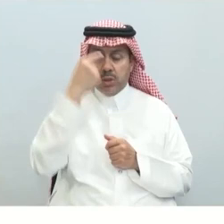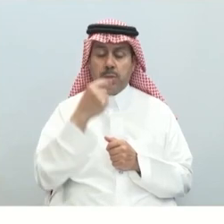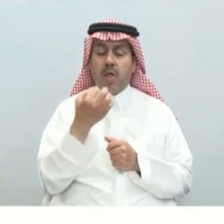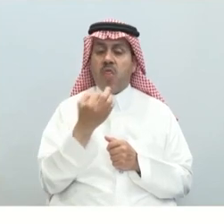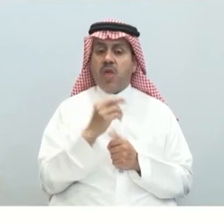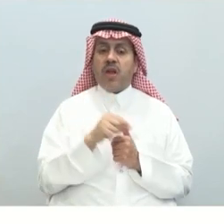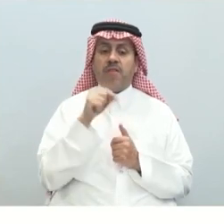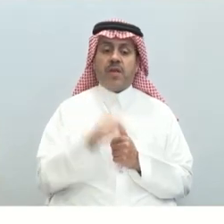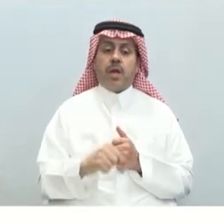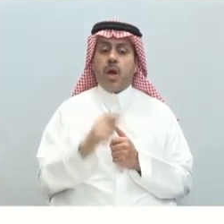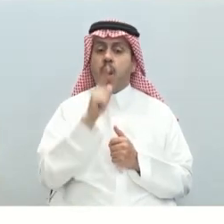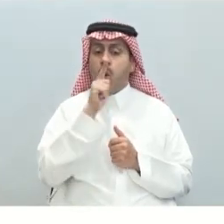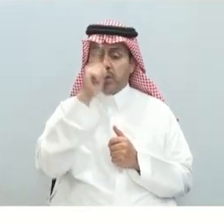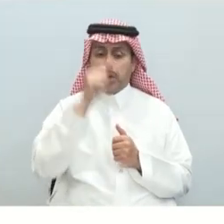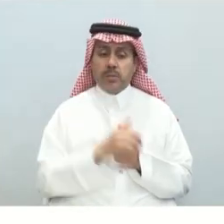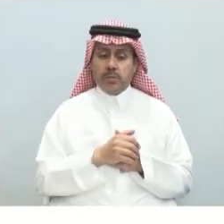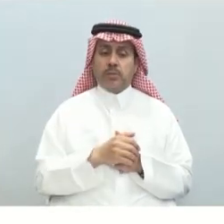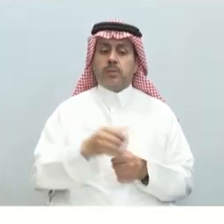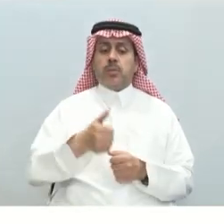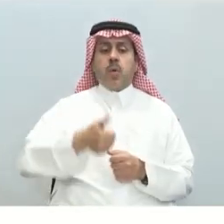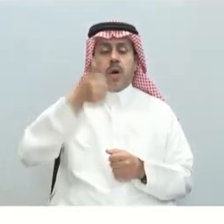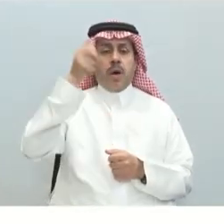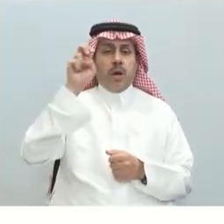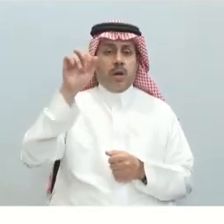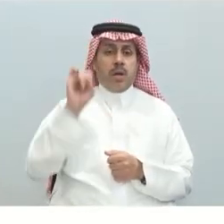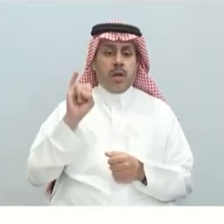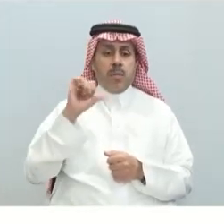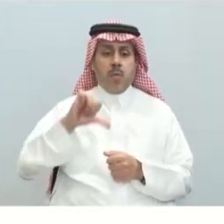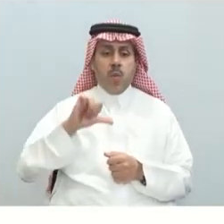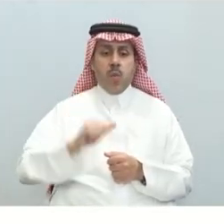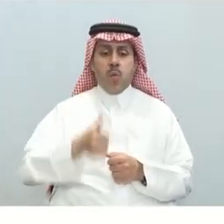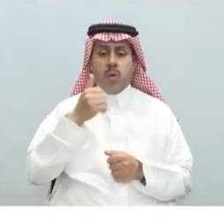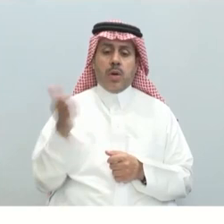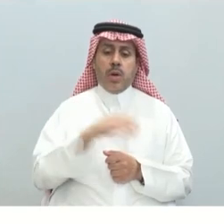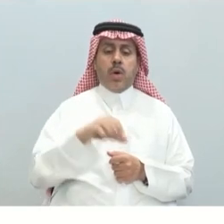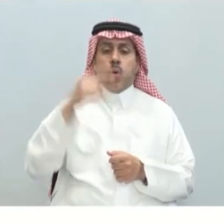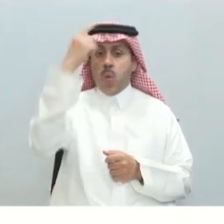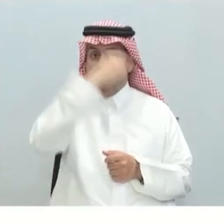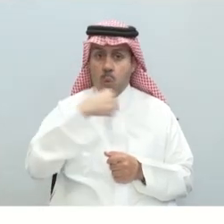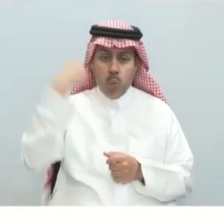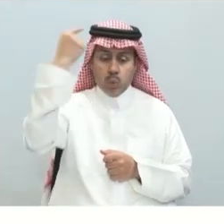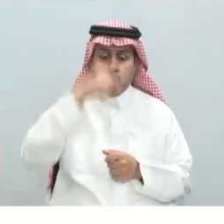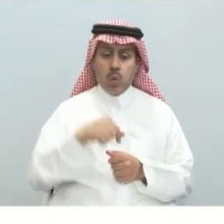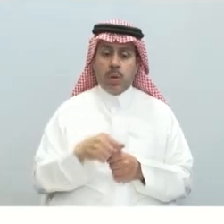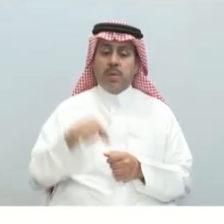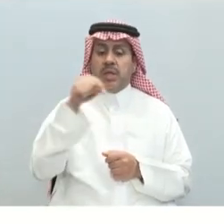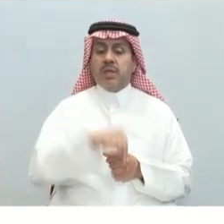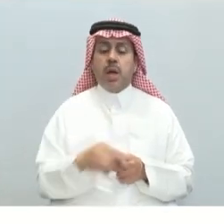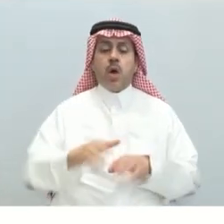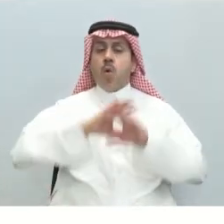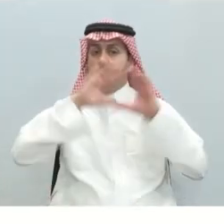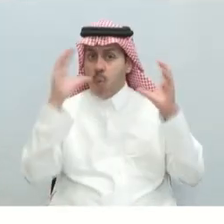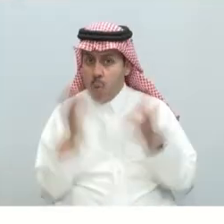قوله واقيموا وجوهكم عند كل مسجد هذا سؤال في غايه الاهميه تاملوا معي ايها الطلاب